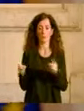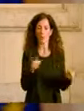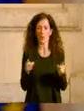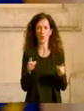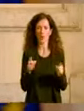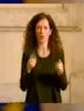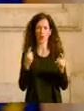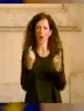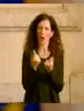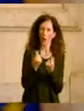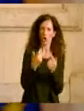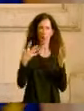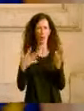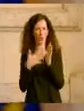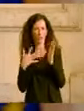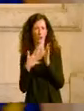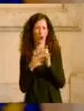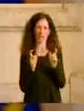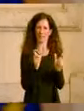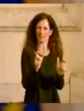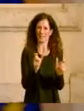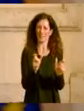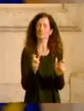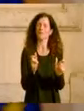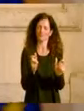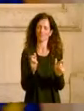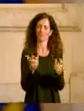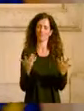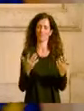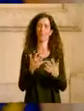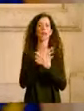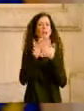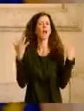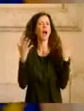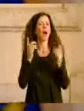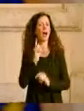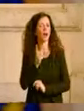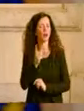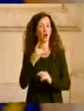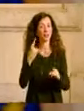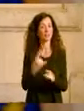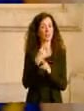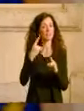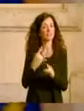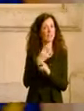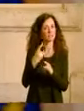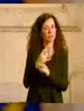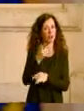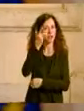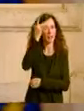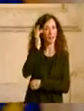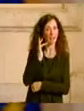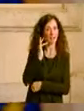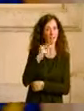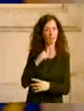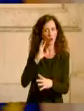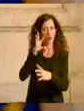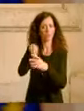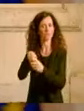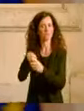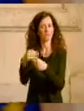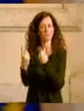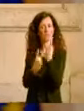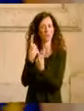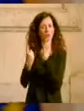grandi difficoltà, è chiaro che la tentazione, il rischio di cadere nelle mani di circuiti criminali,